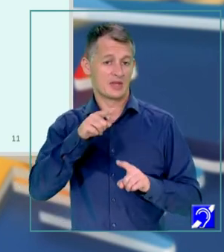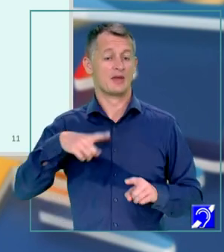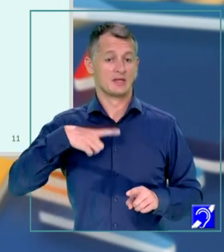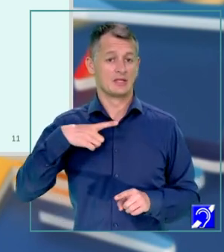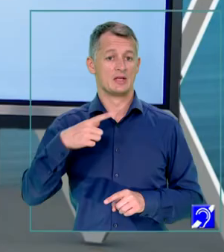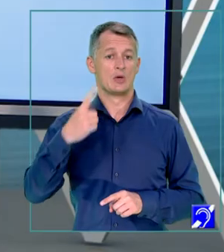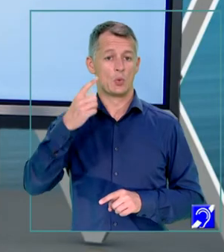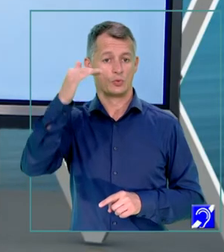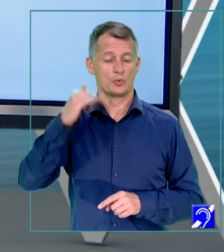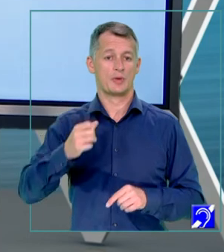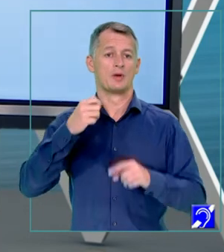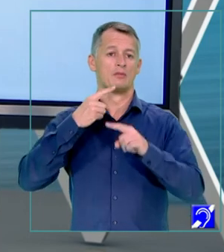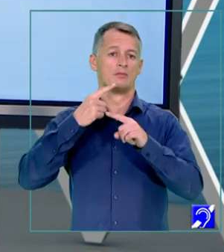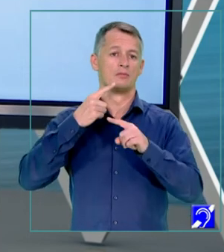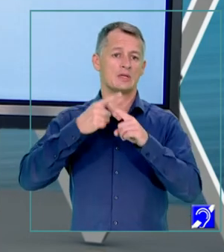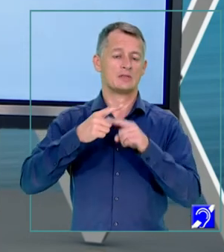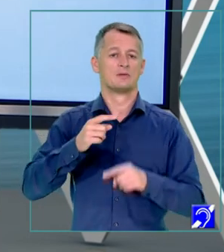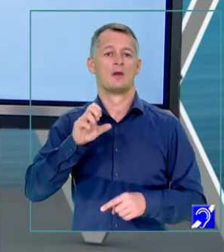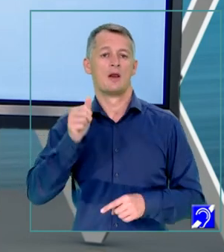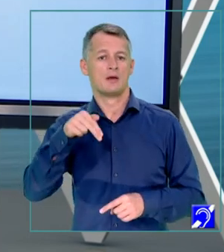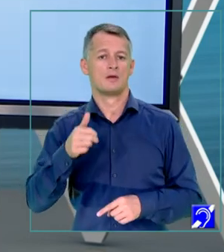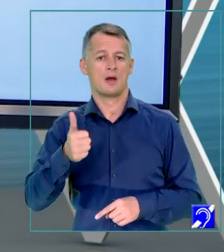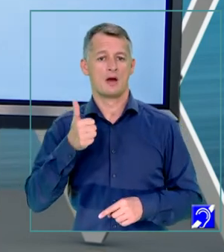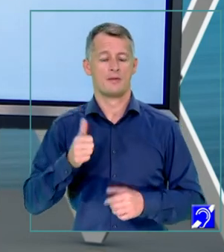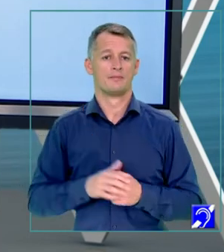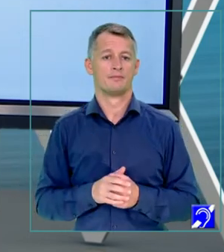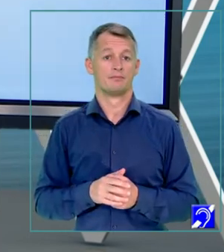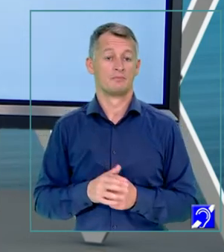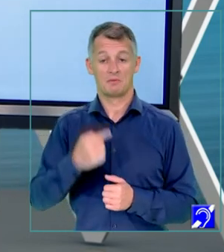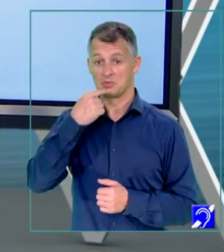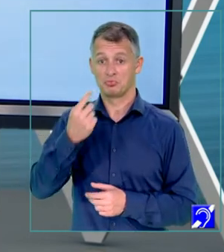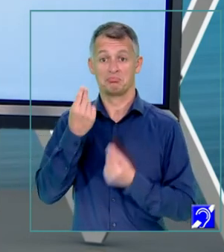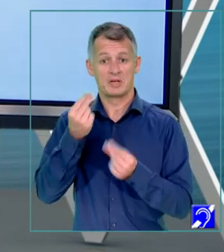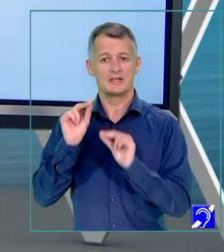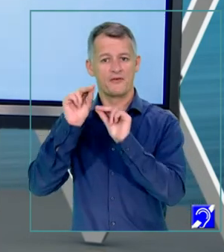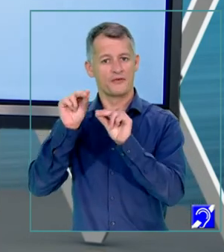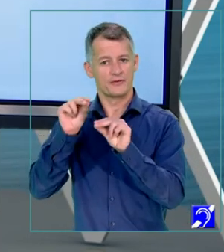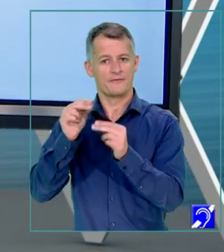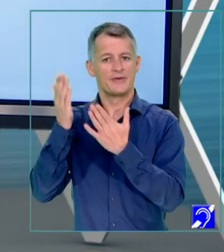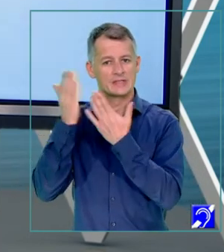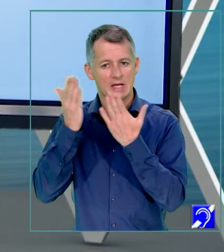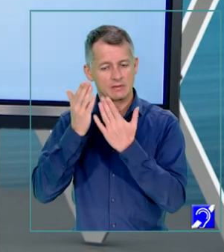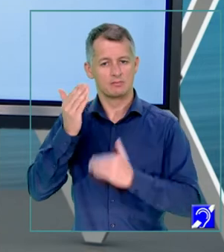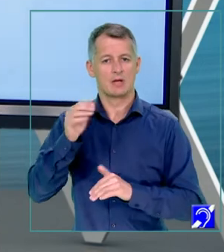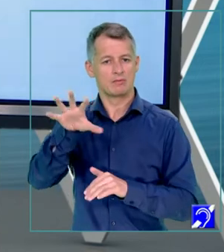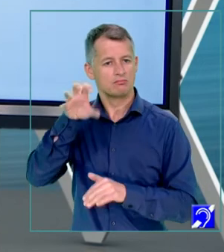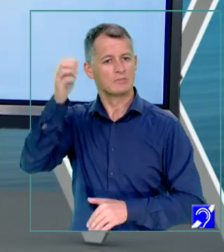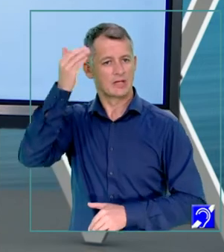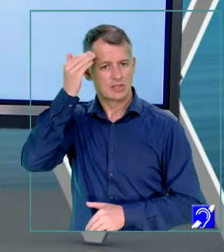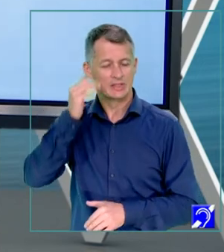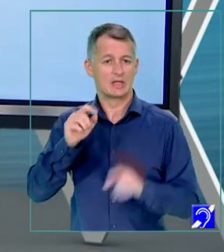supra x minus Din a văzut ceresc să învățați acest tabel de derivate pentru că el nu este